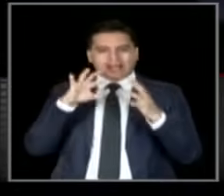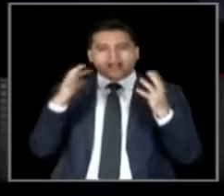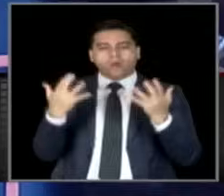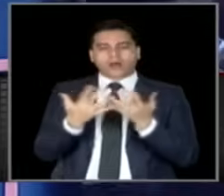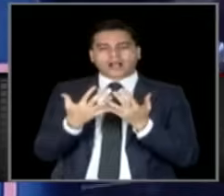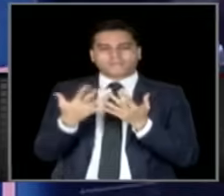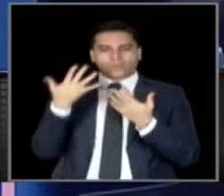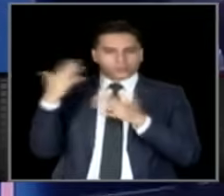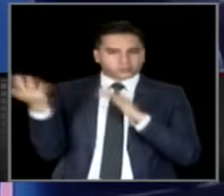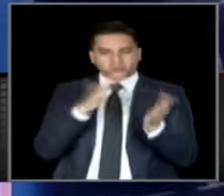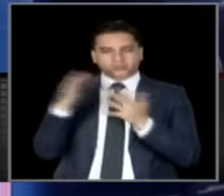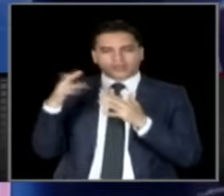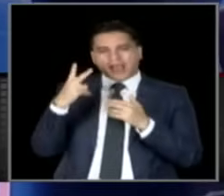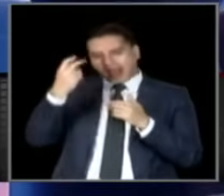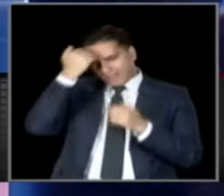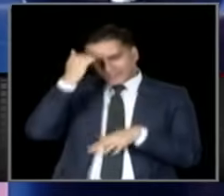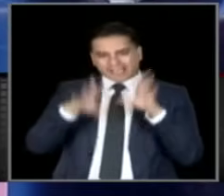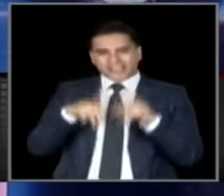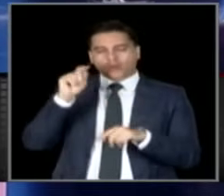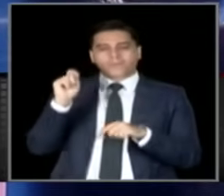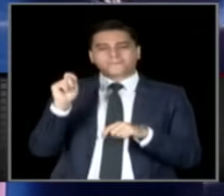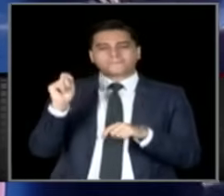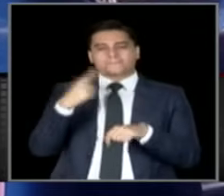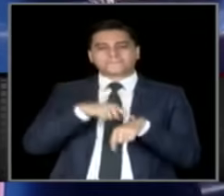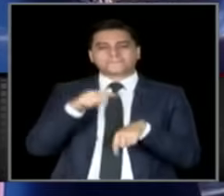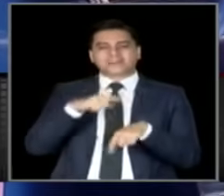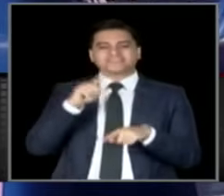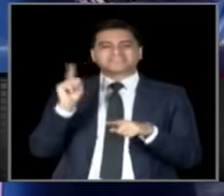بسرعة حوالي 2000 كيلومتر في الساعة،